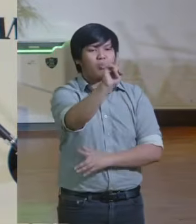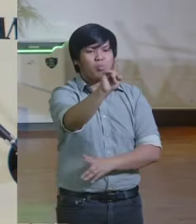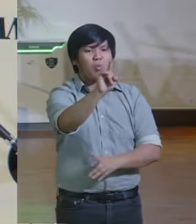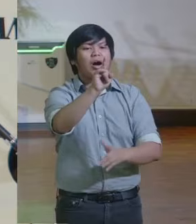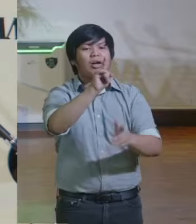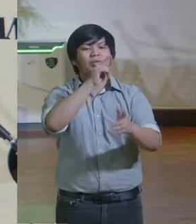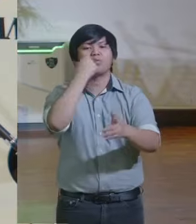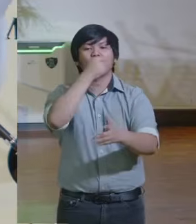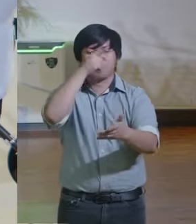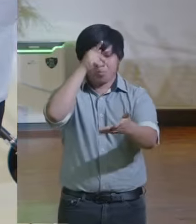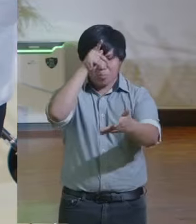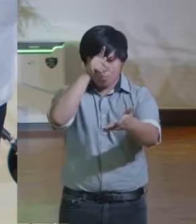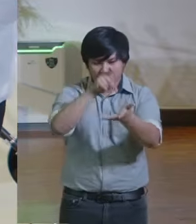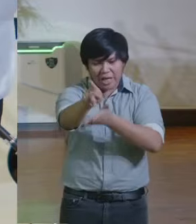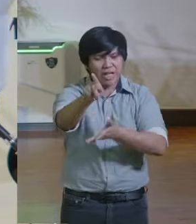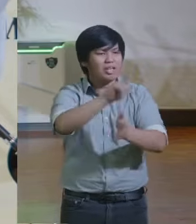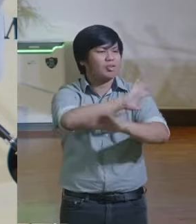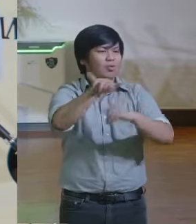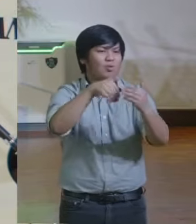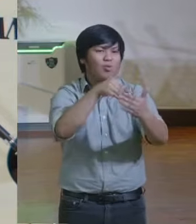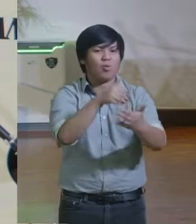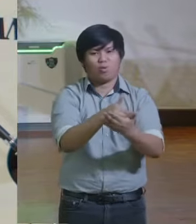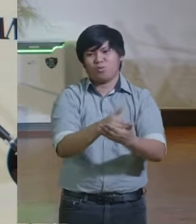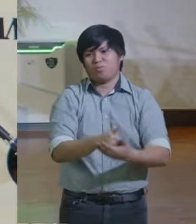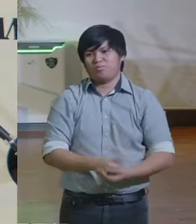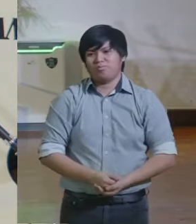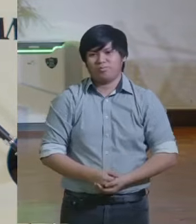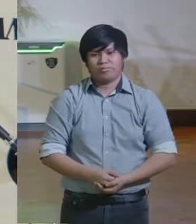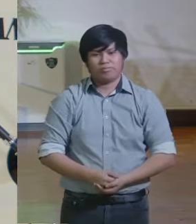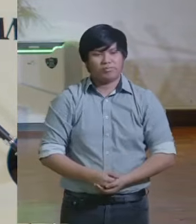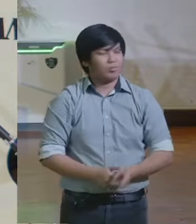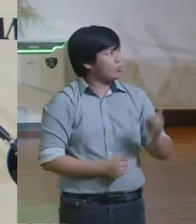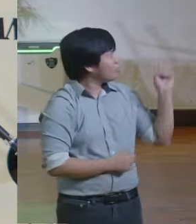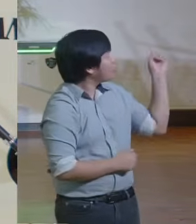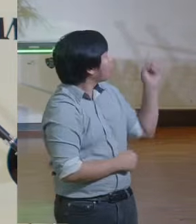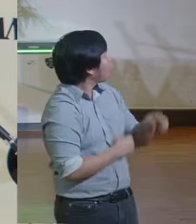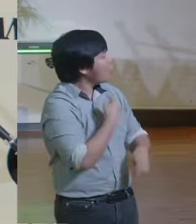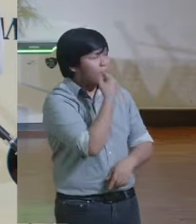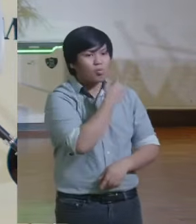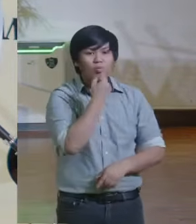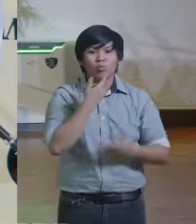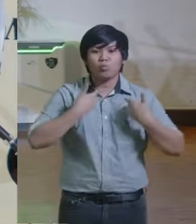ating kasalanan, who gave Himself for our sins.